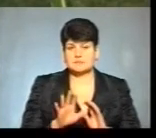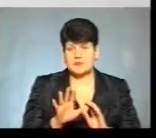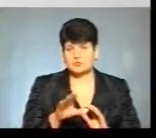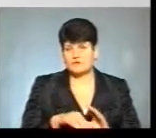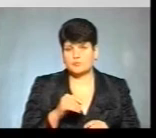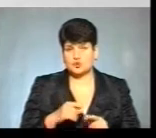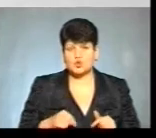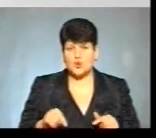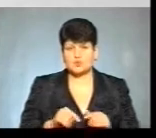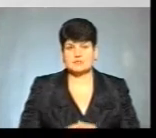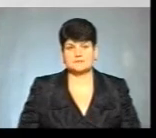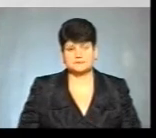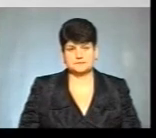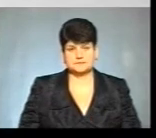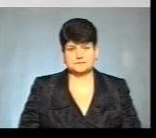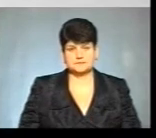окрузі.